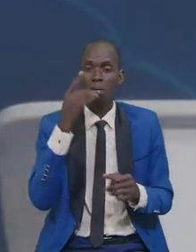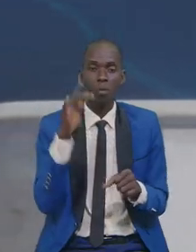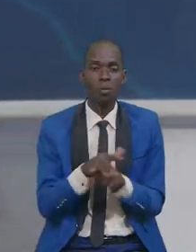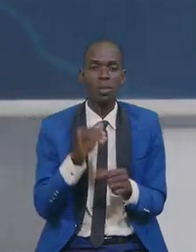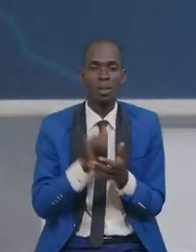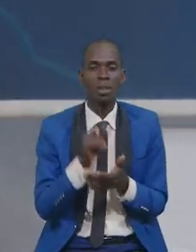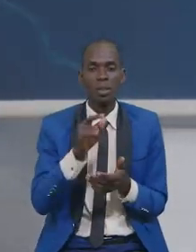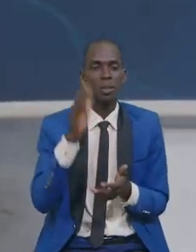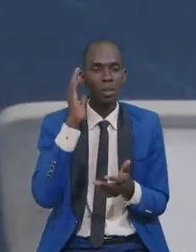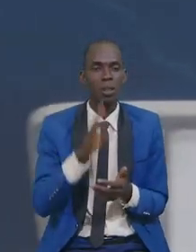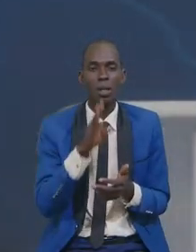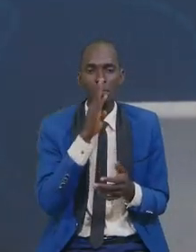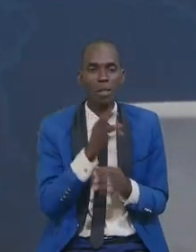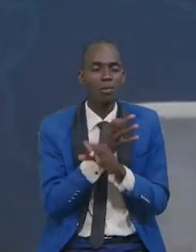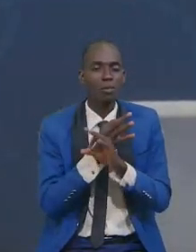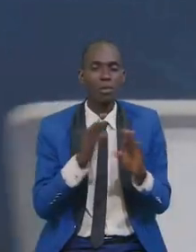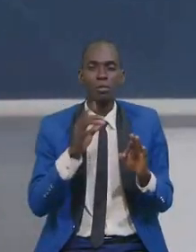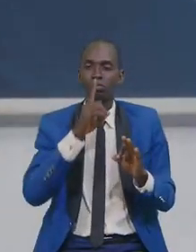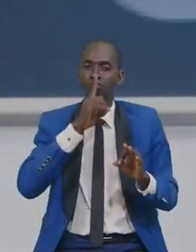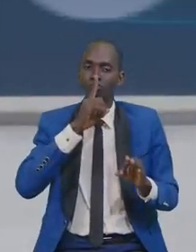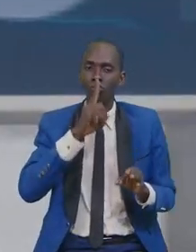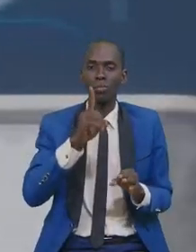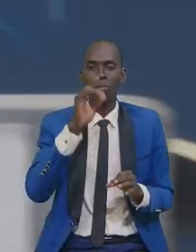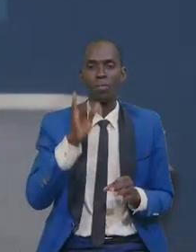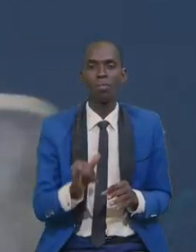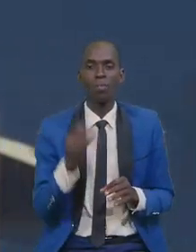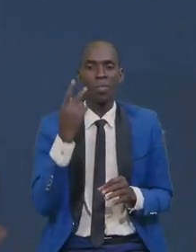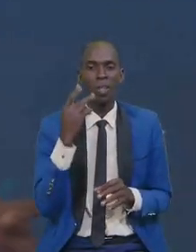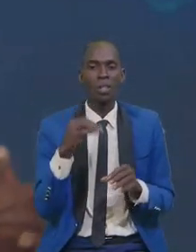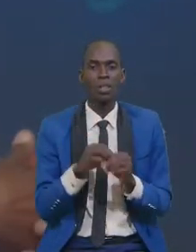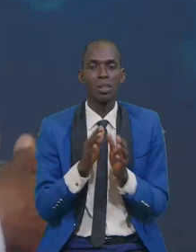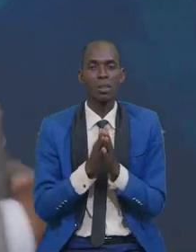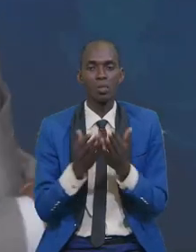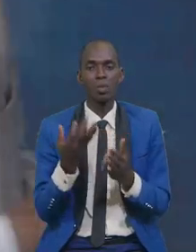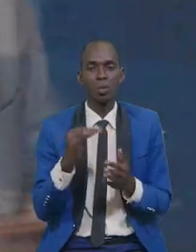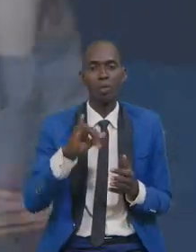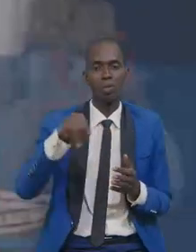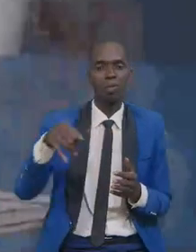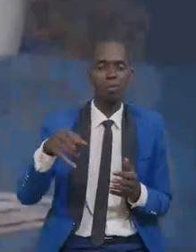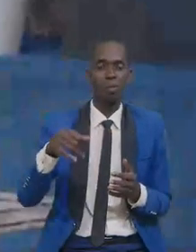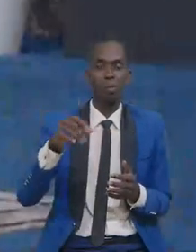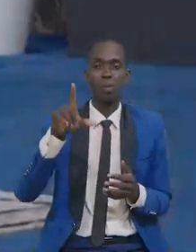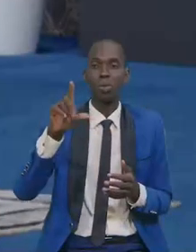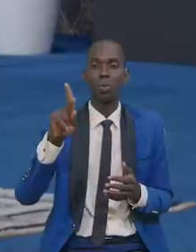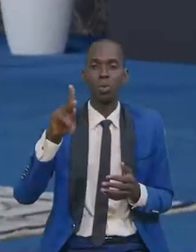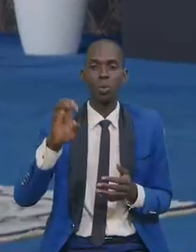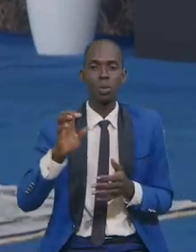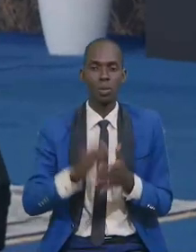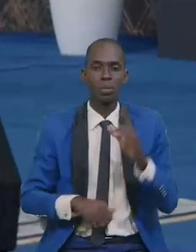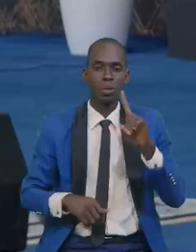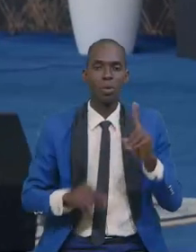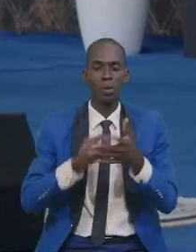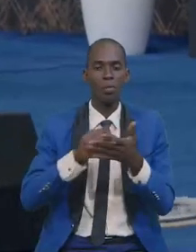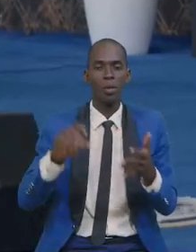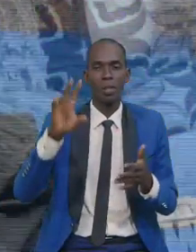« Vous serez réellement libres. » Voyons en Luc au chapitre 1, verset 72.